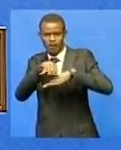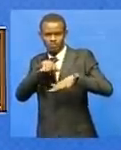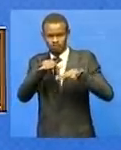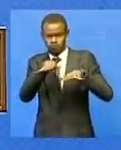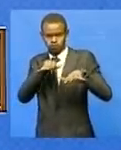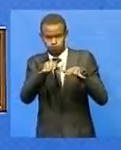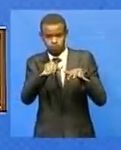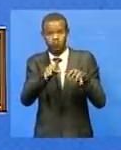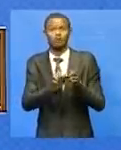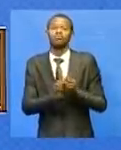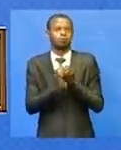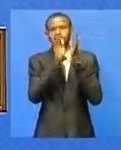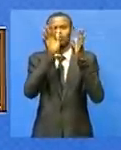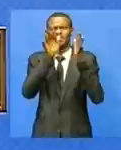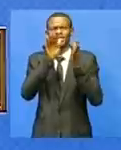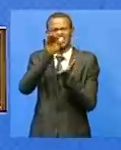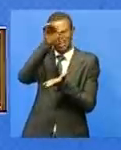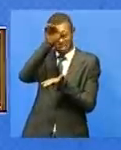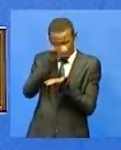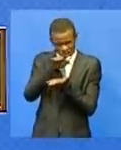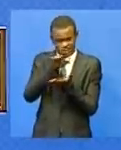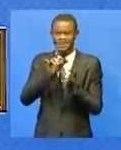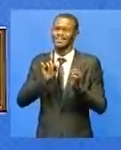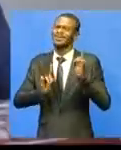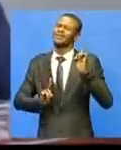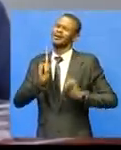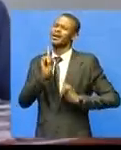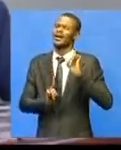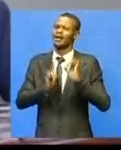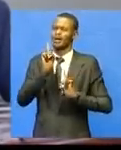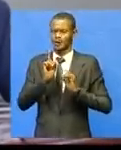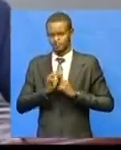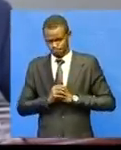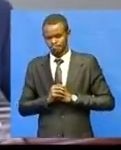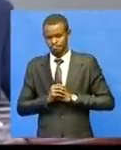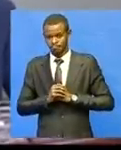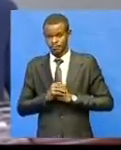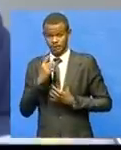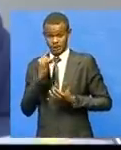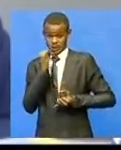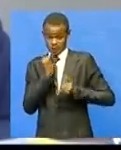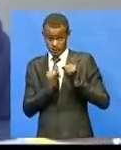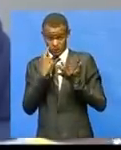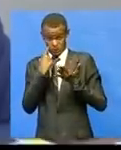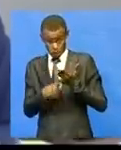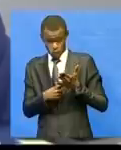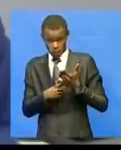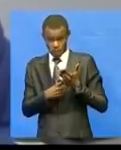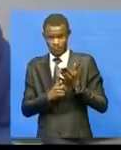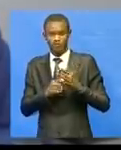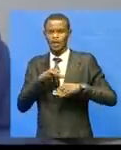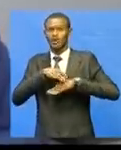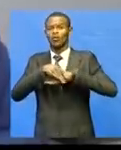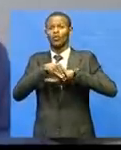nos scientifiques de l'Observatoire volcanologique de Goma. Si cette tendance se maintient, le gouvernement central,